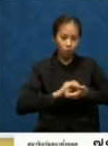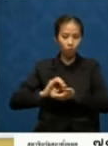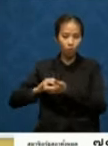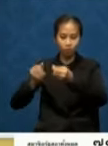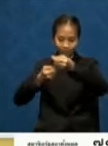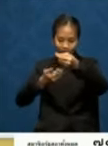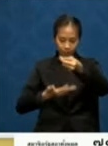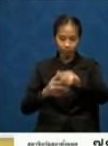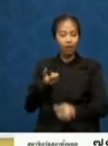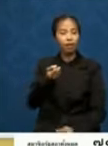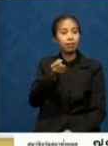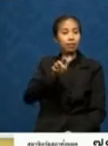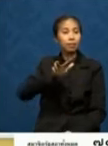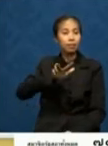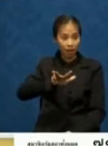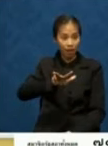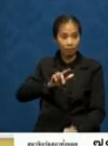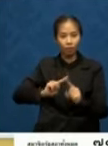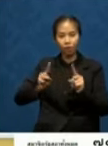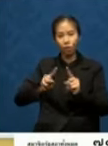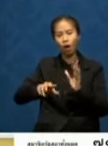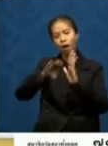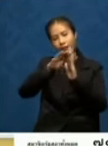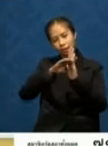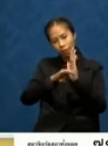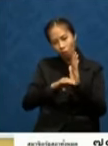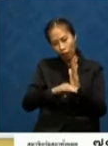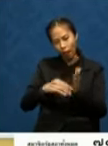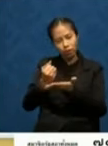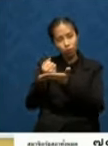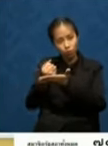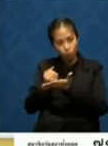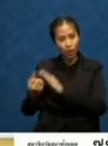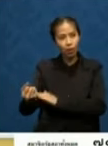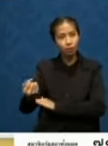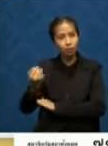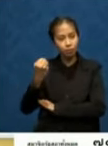แต่นโยบายที่จะสร้างความแข็งแกร่งให้กับ